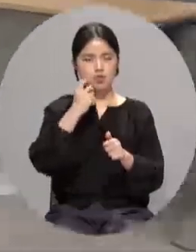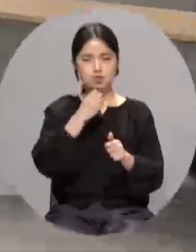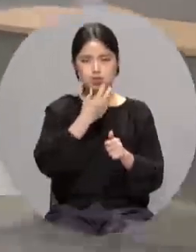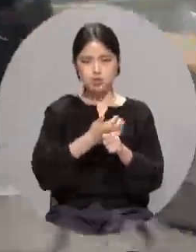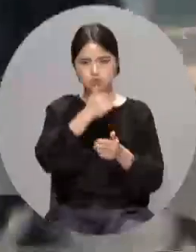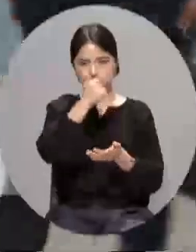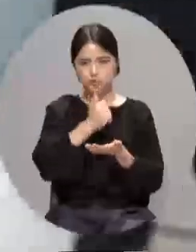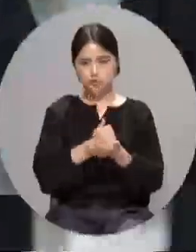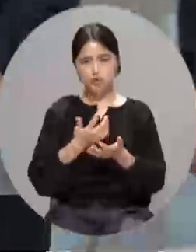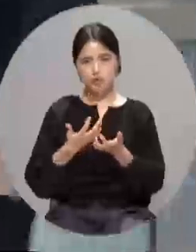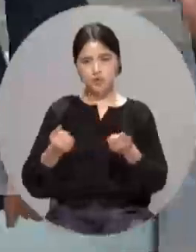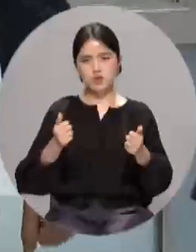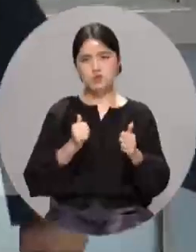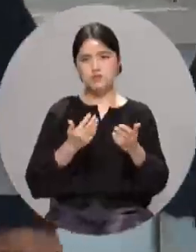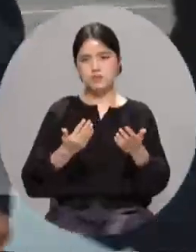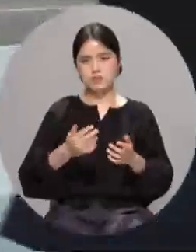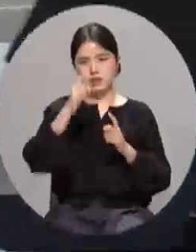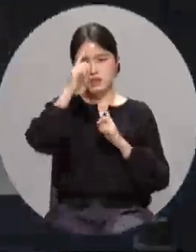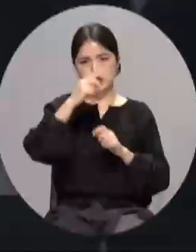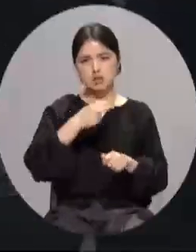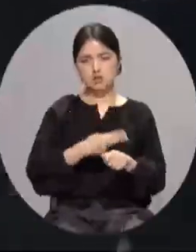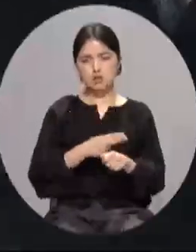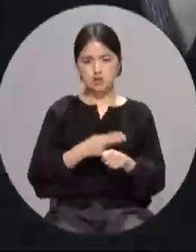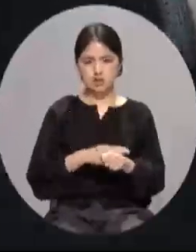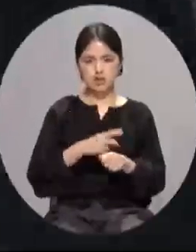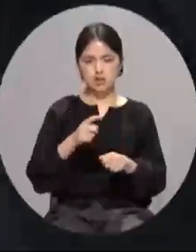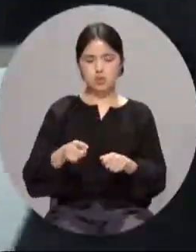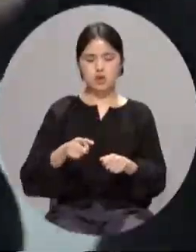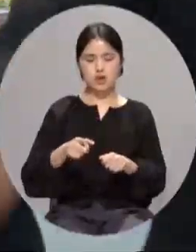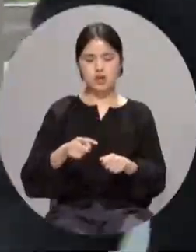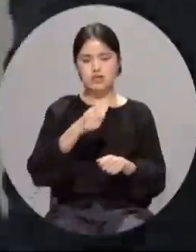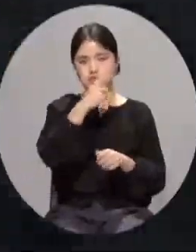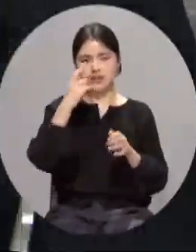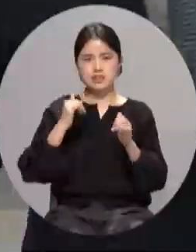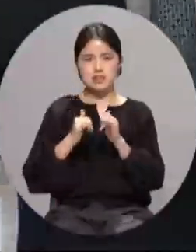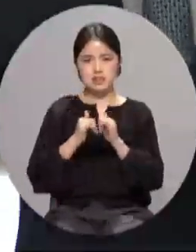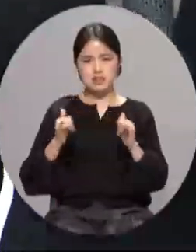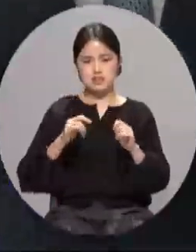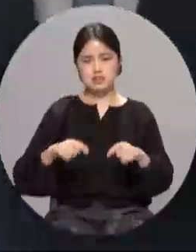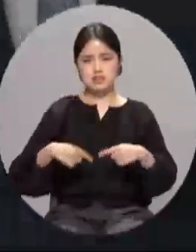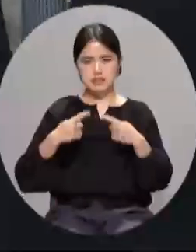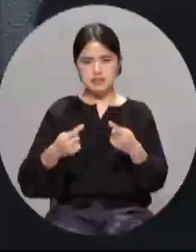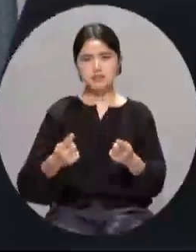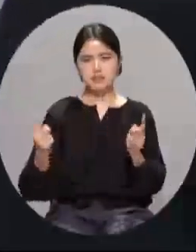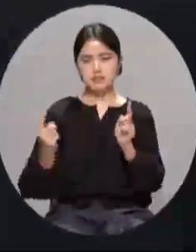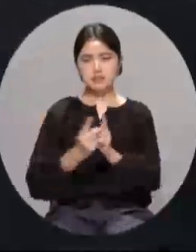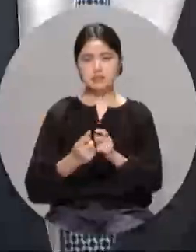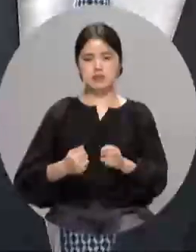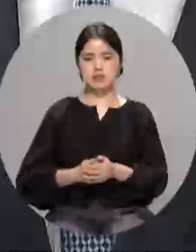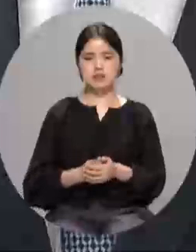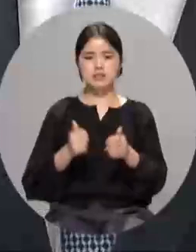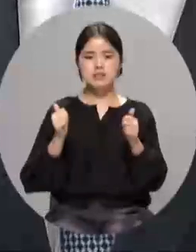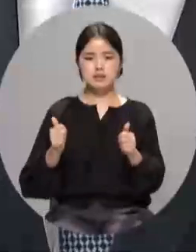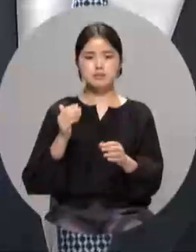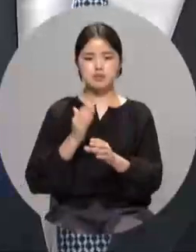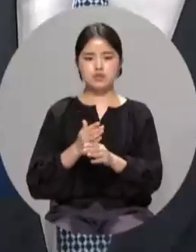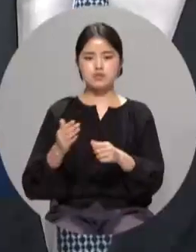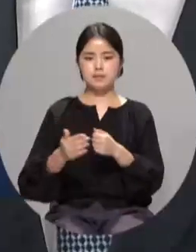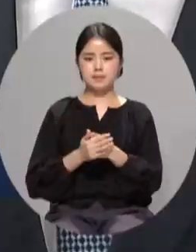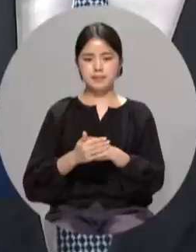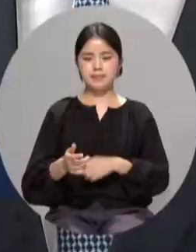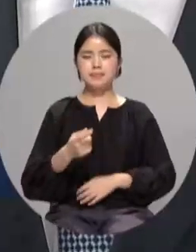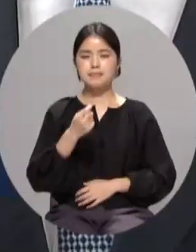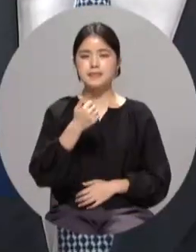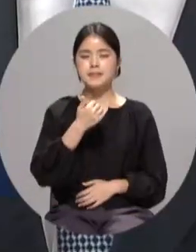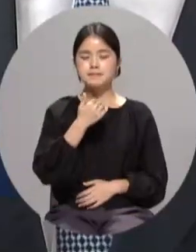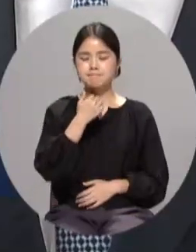재판을 받고 있는 이기재 교수와 피고인과 증인으로 재판정에서 대면했습니다. 재판 중이니까